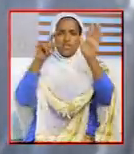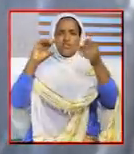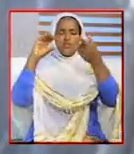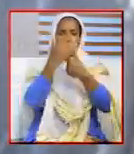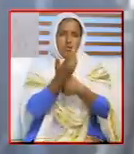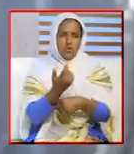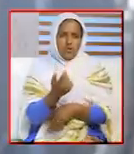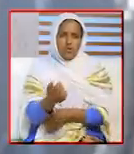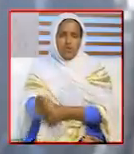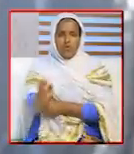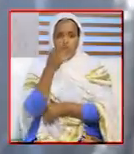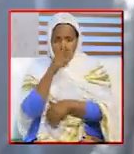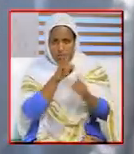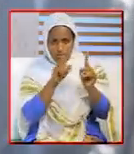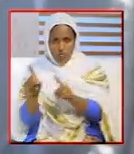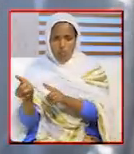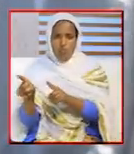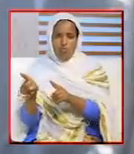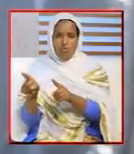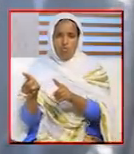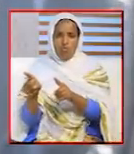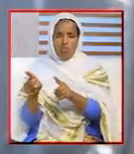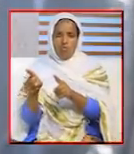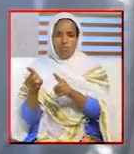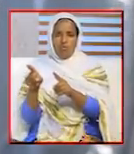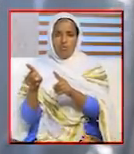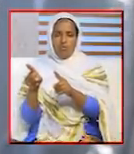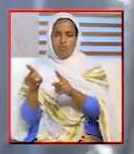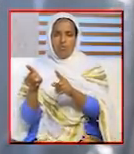ግልጽ የሆነ ወይም ደግሞ